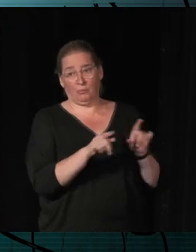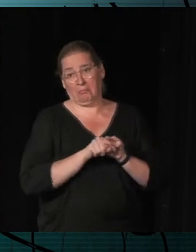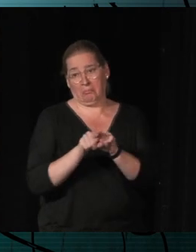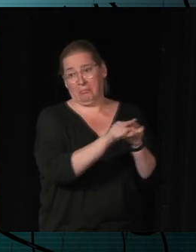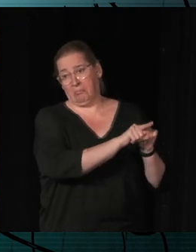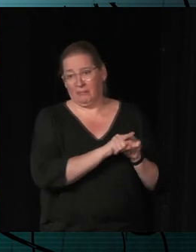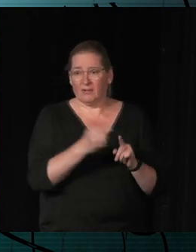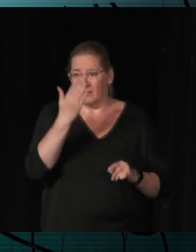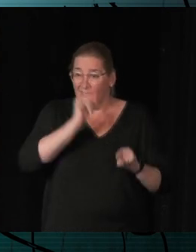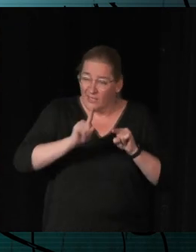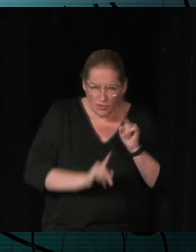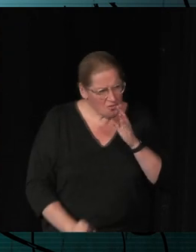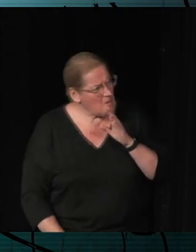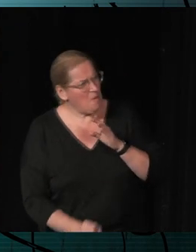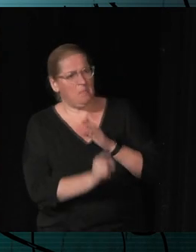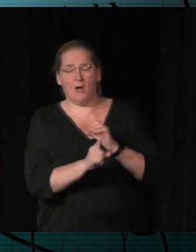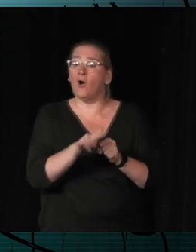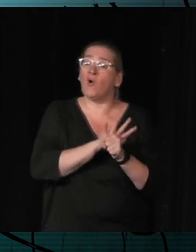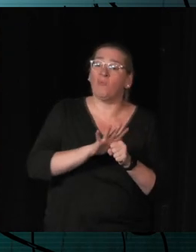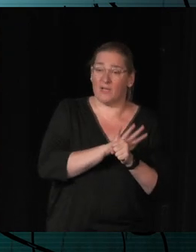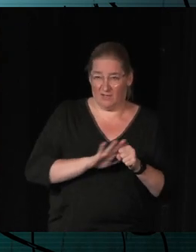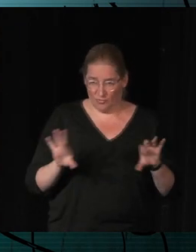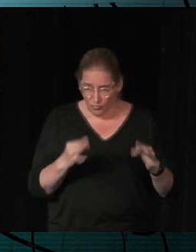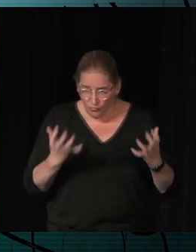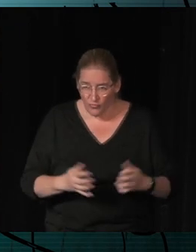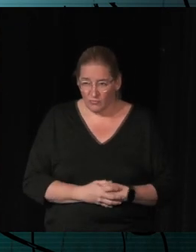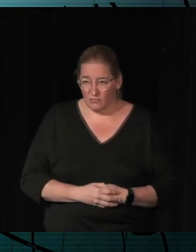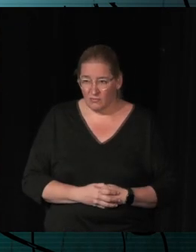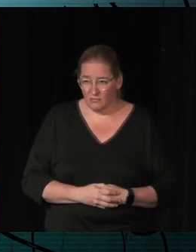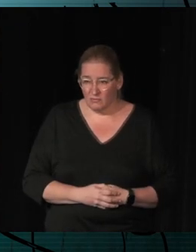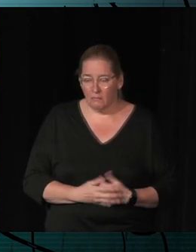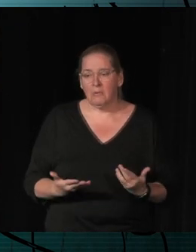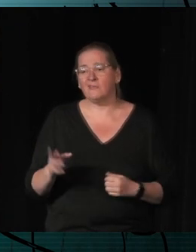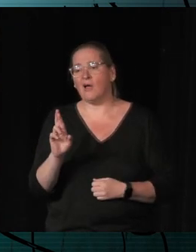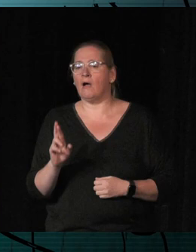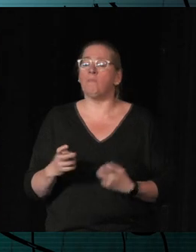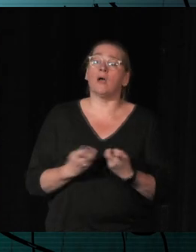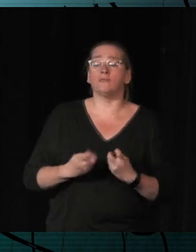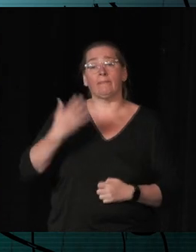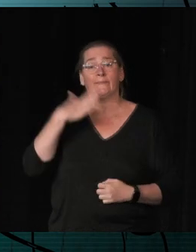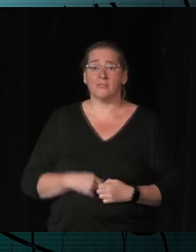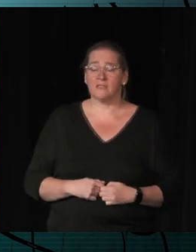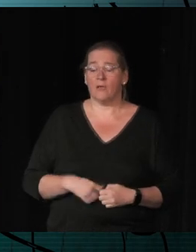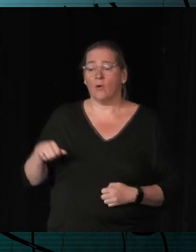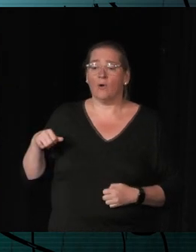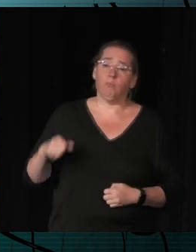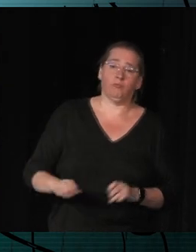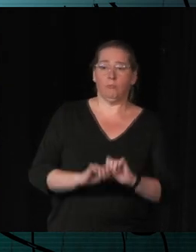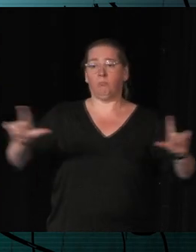et si on veut découvrir quelque chose qui est complètement différent parce que c'est rare maintenant de se dire ou là mais attends mais comment on joue à ce truc là